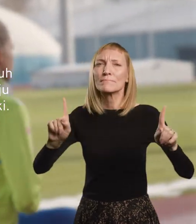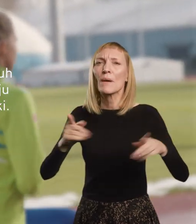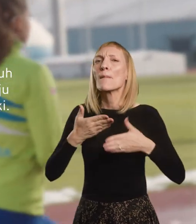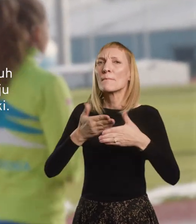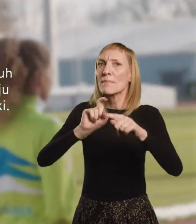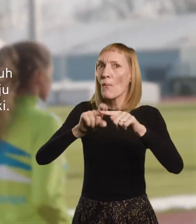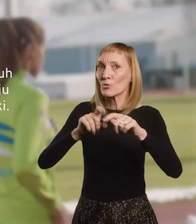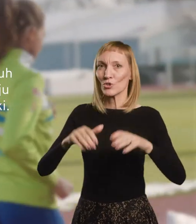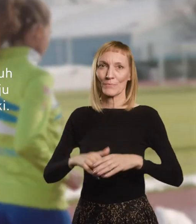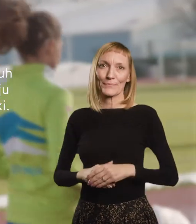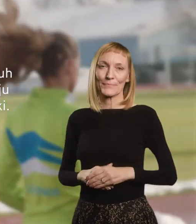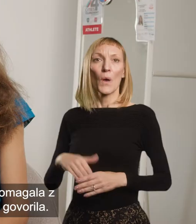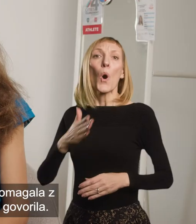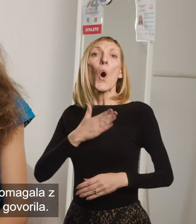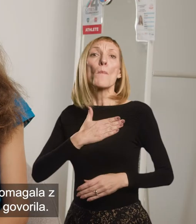številni pripomočki.